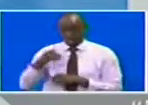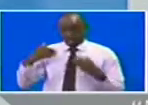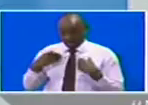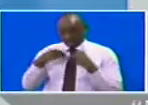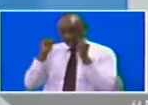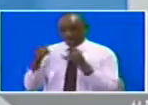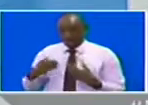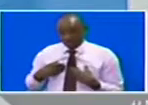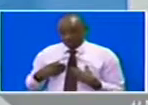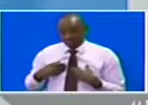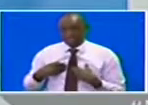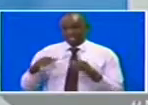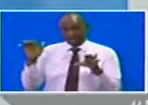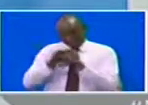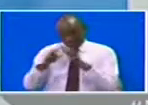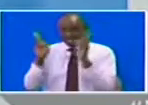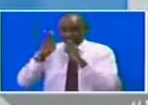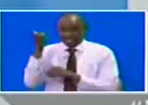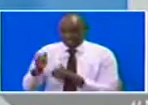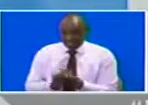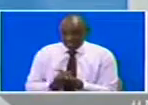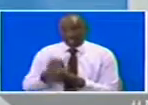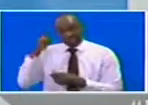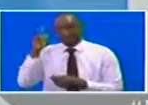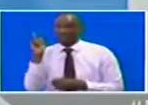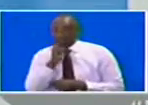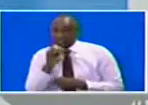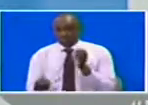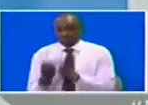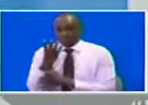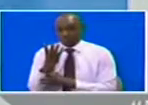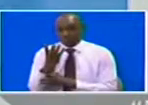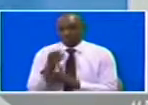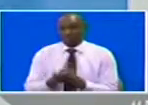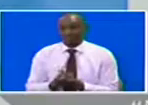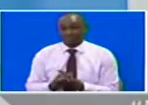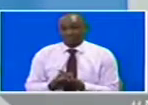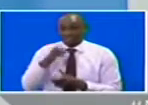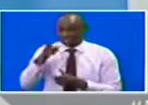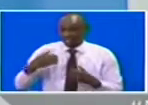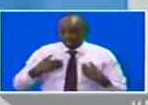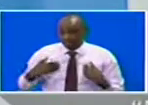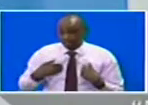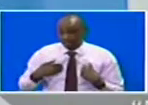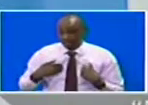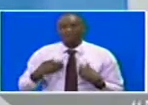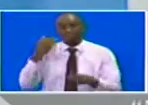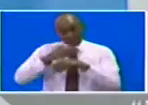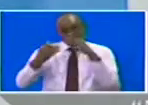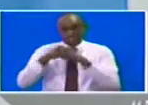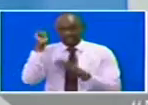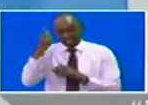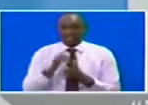kipya, video yake iko tayari na I launch nafikiri kesho hivi. Nataka kupea unaitwa Tujenge Kenya.